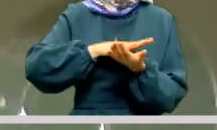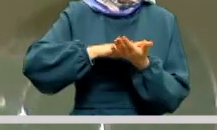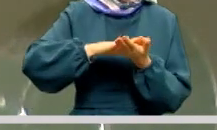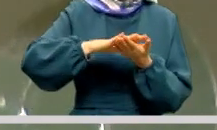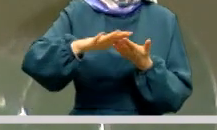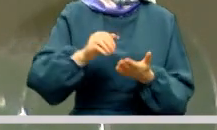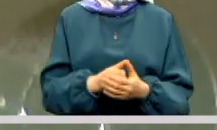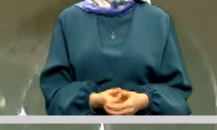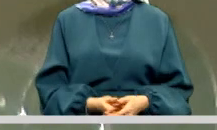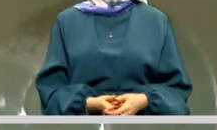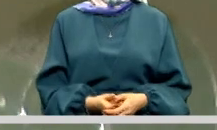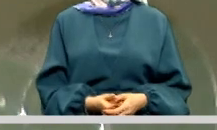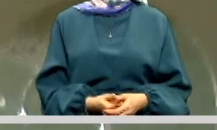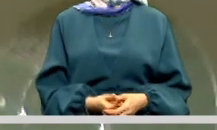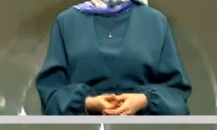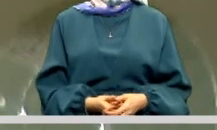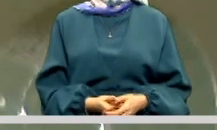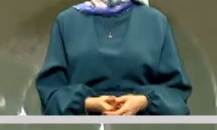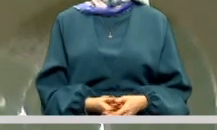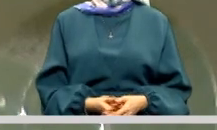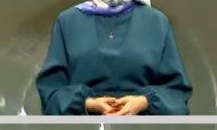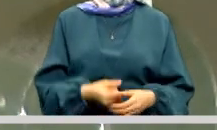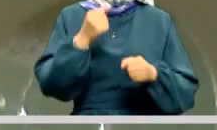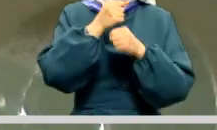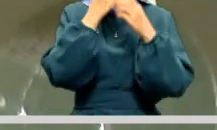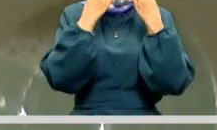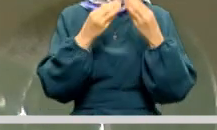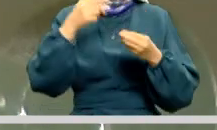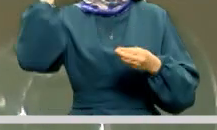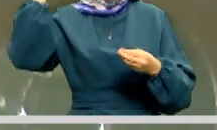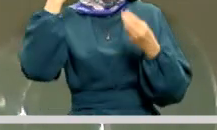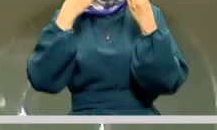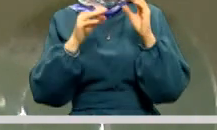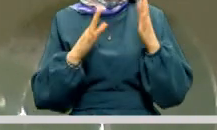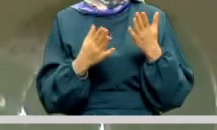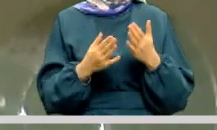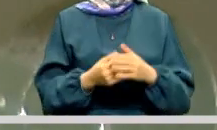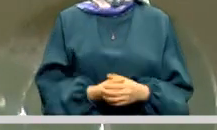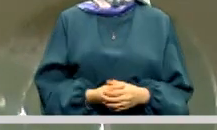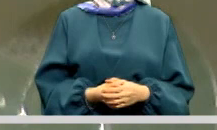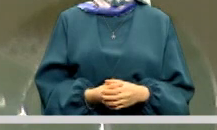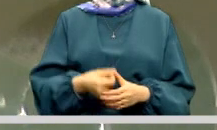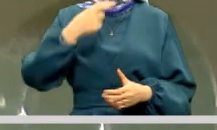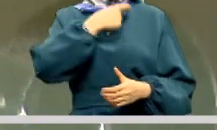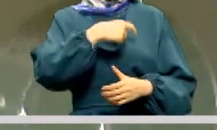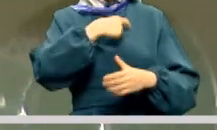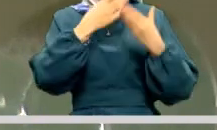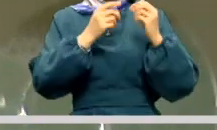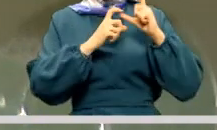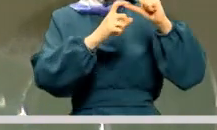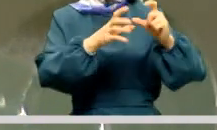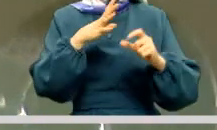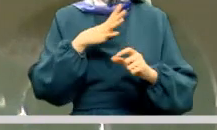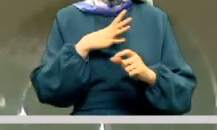garantörü olarak da bir şekilde yorumlayabiliriz belki ama şimdi şahsım adına biraz daha özel bir yorum soruyu yönelteceğim size